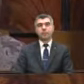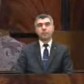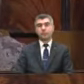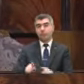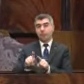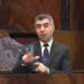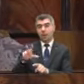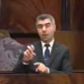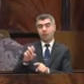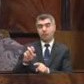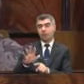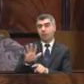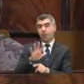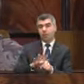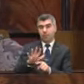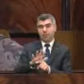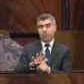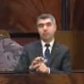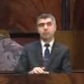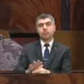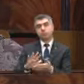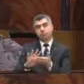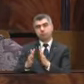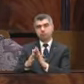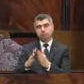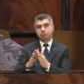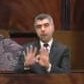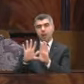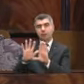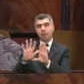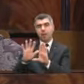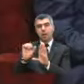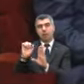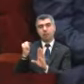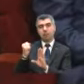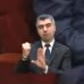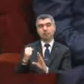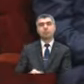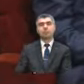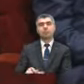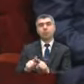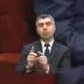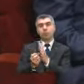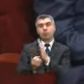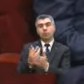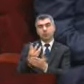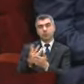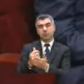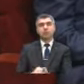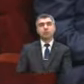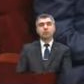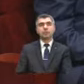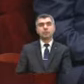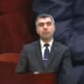كنعرفوا جميع على أنه هذه واحد المدة ديال تقريبا 10 سنوات بزغت